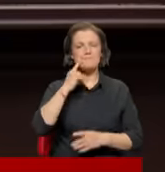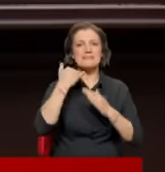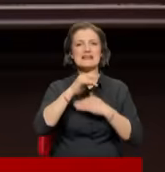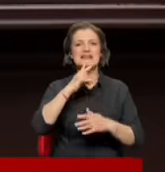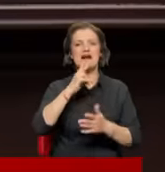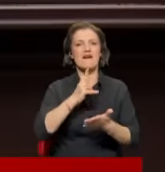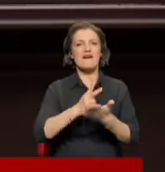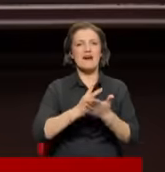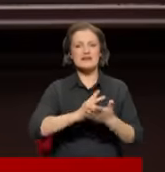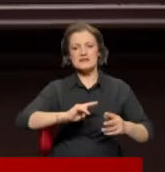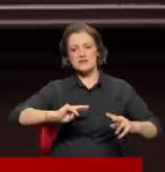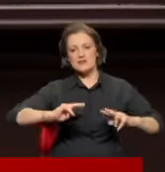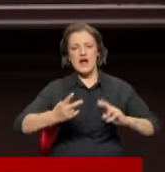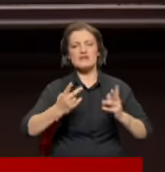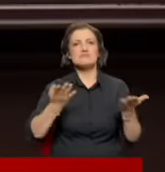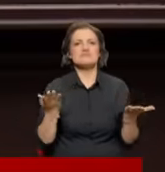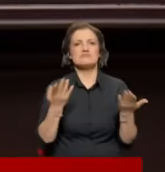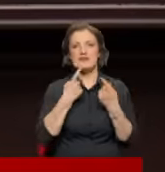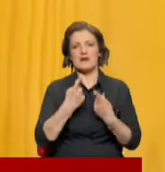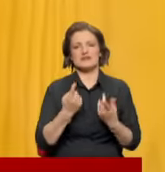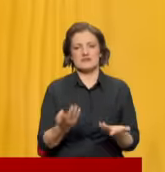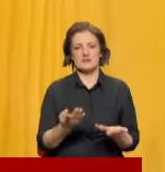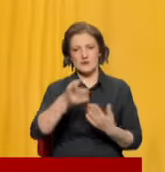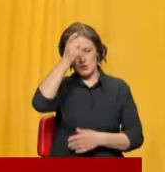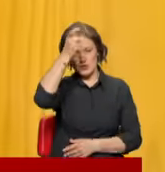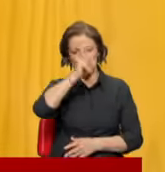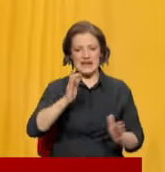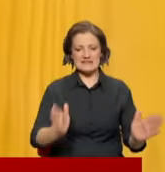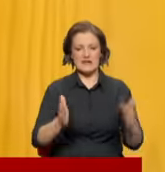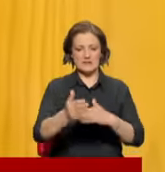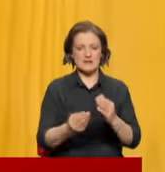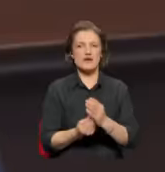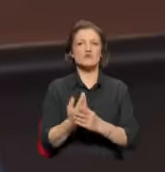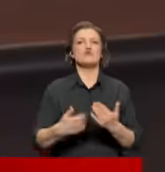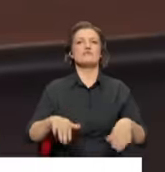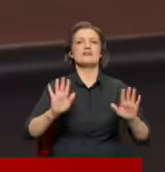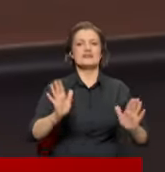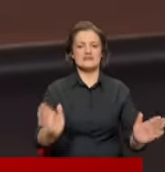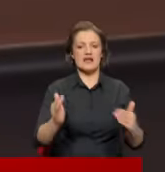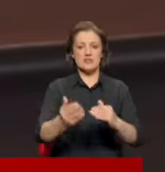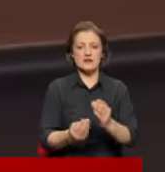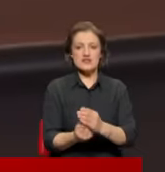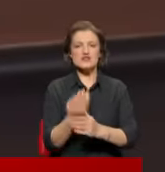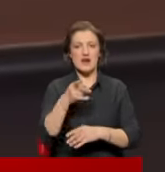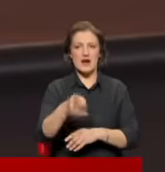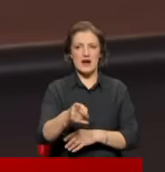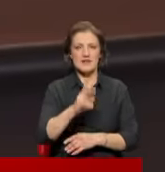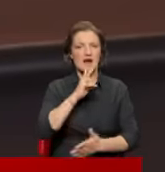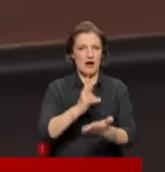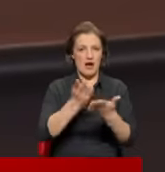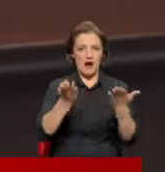tercihiyle zıtlaşmamak demektir. Türkiye sandıktan kurulmamıştır. Sandıktan çıkan